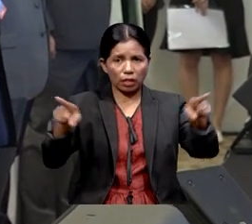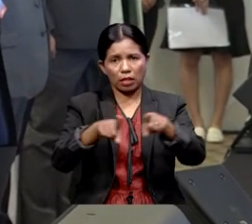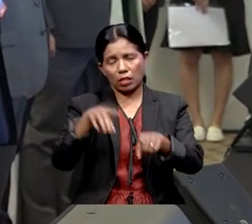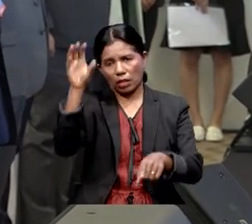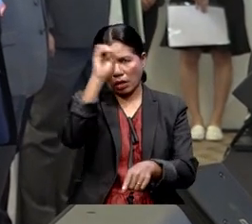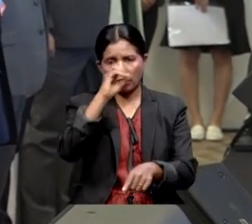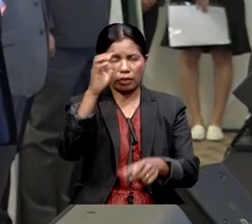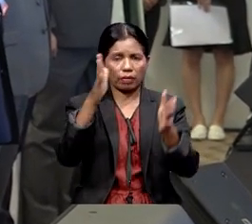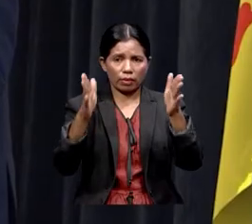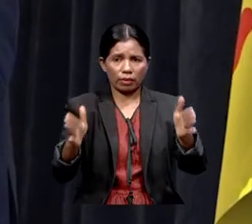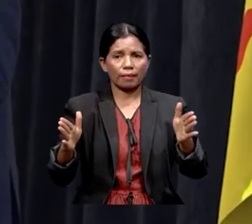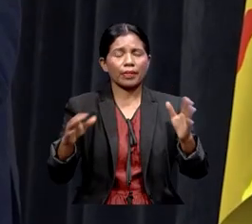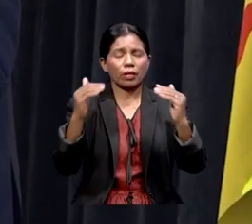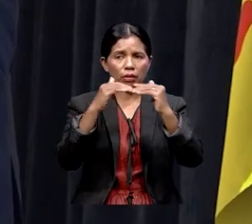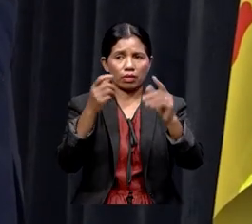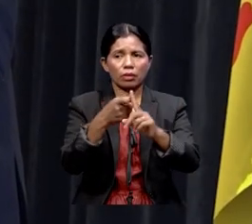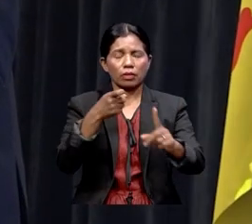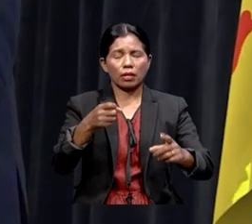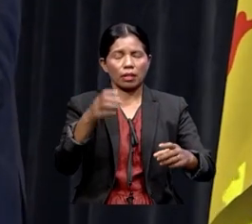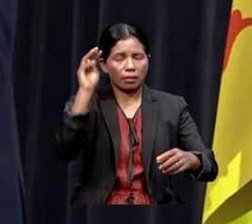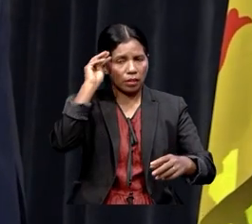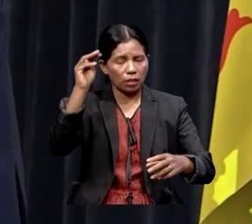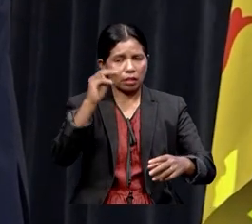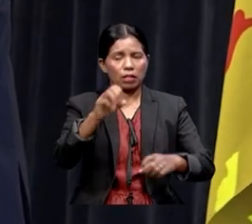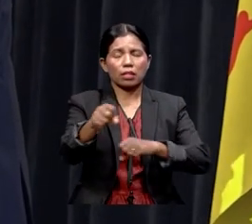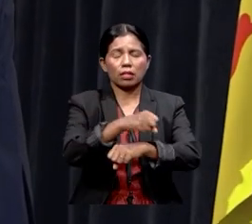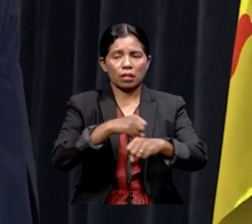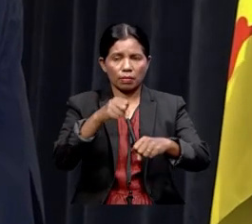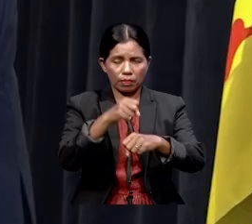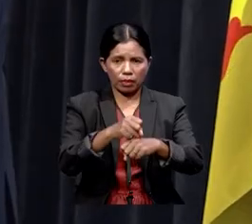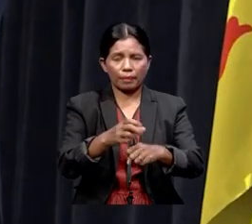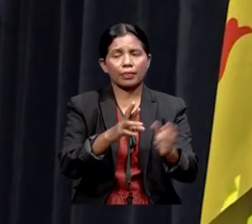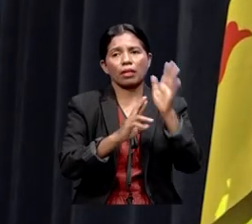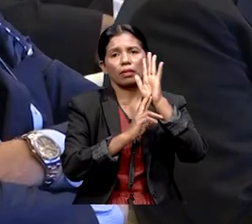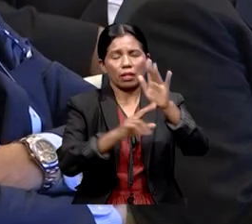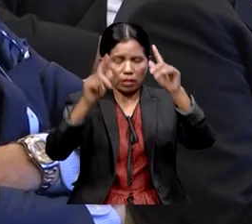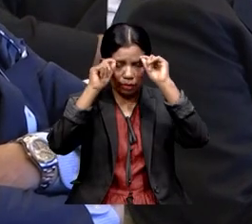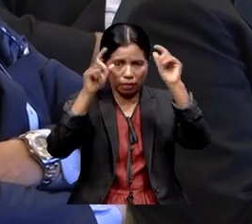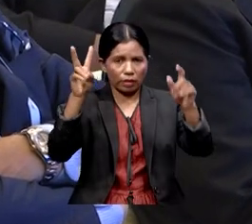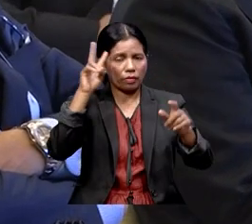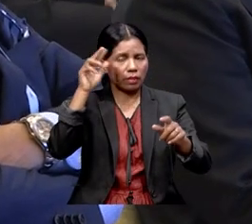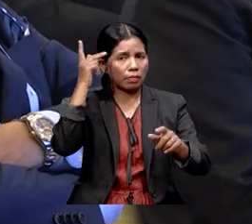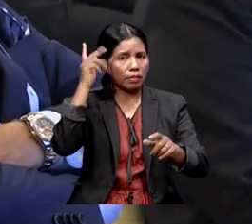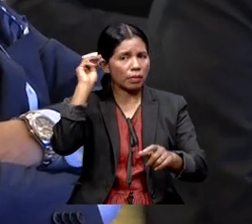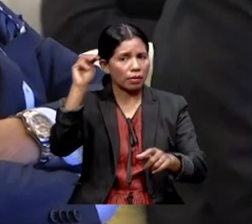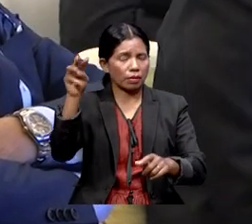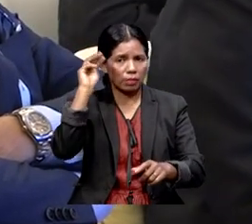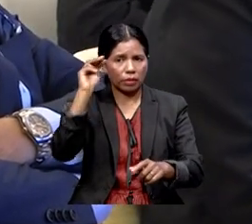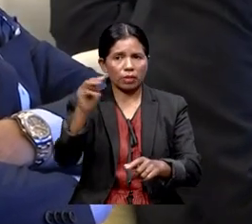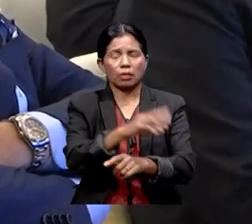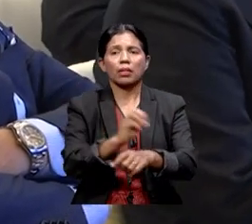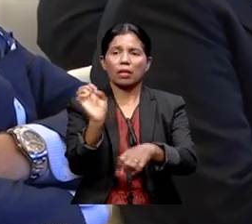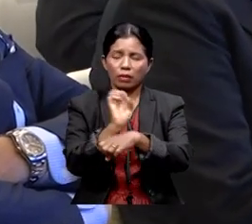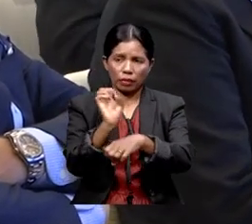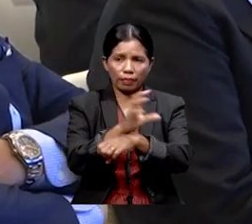ne presidiu si ministro ba forza trabalho Singapura Tan Si Leng. Representante Timor Leste, vice primeiro ministro, ministro coordenador assunto